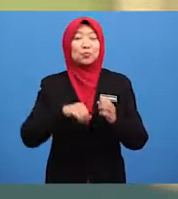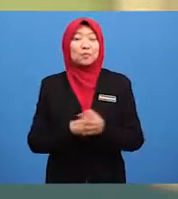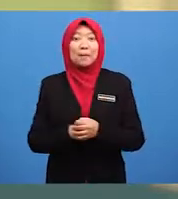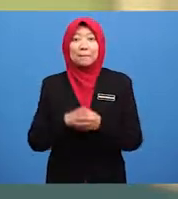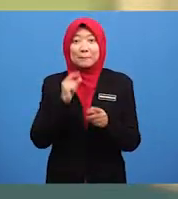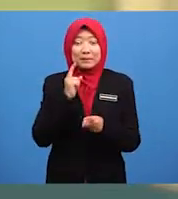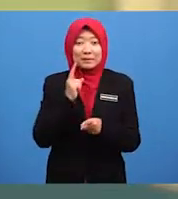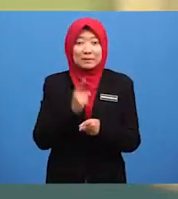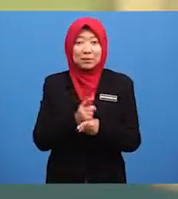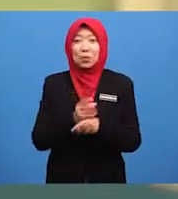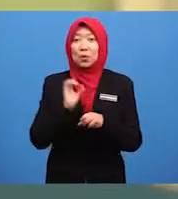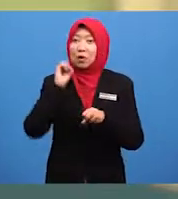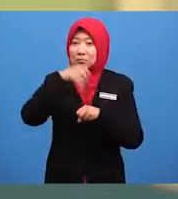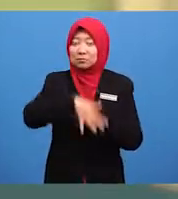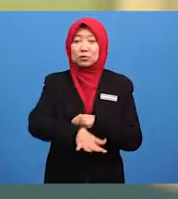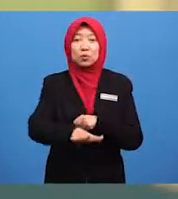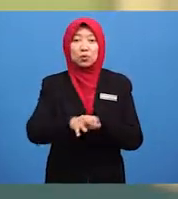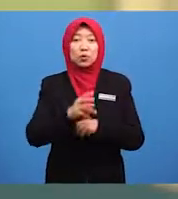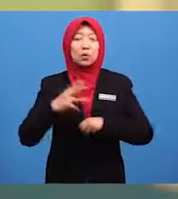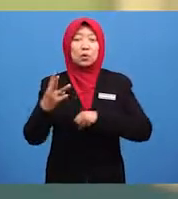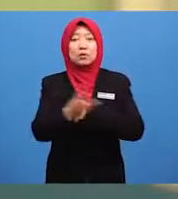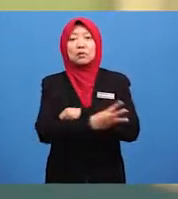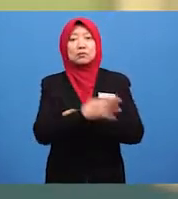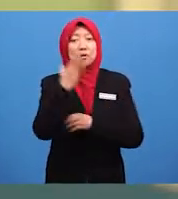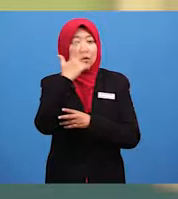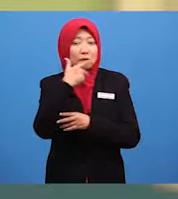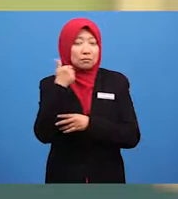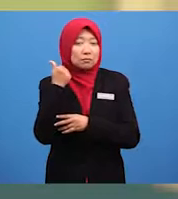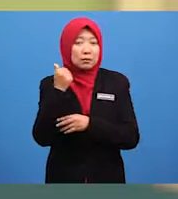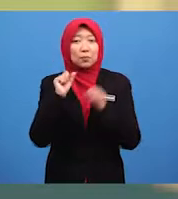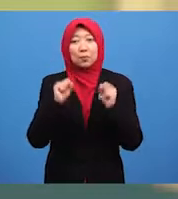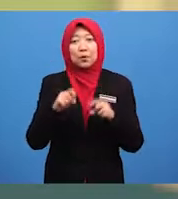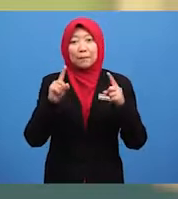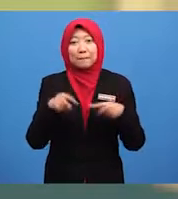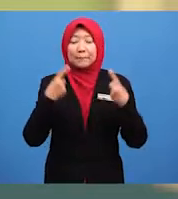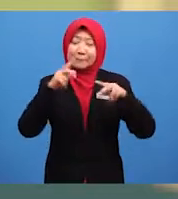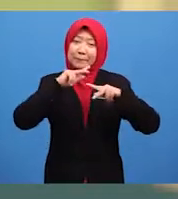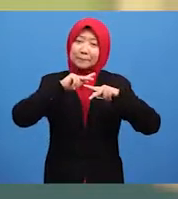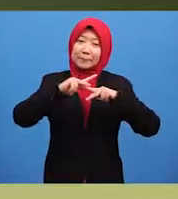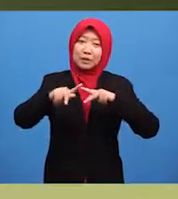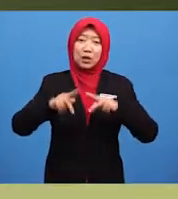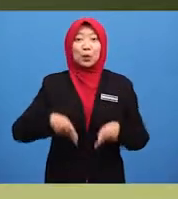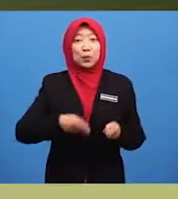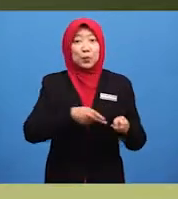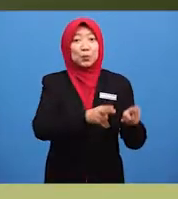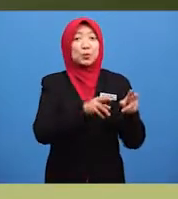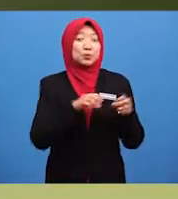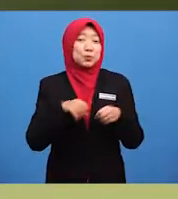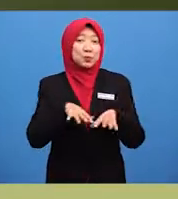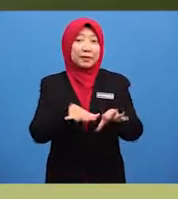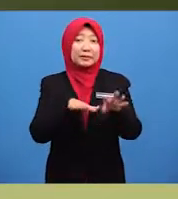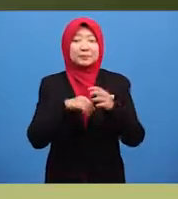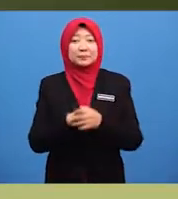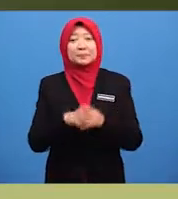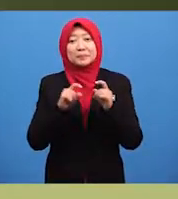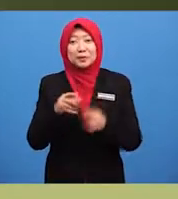Betul, air terjun antara kawasan yang cantik yang boleh kita temui di peringkat hulu sungai. Dan kita